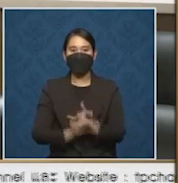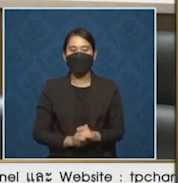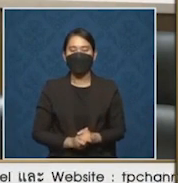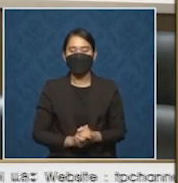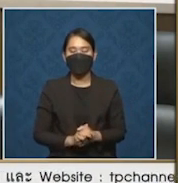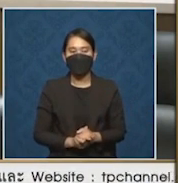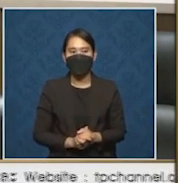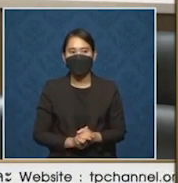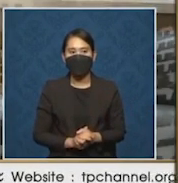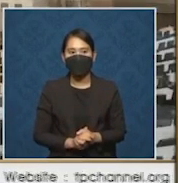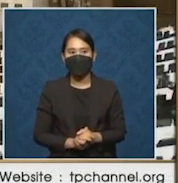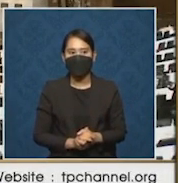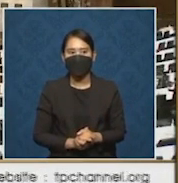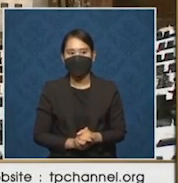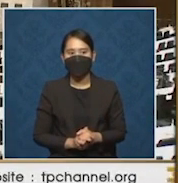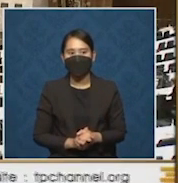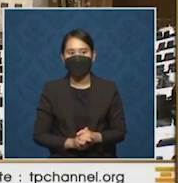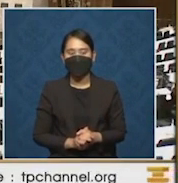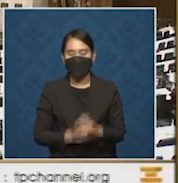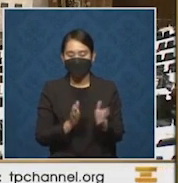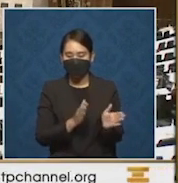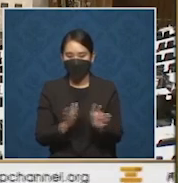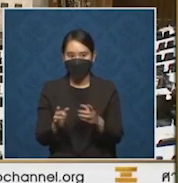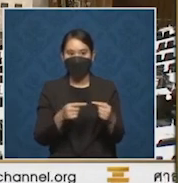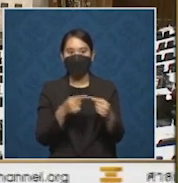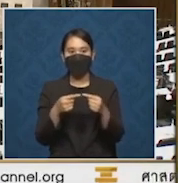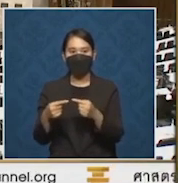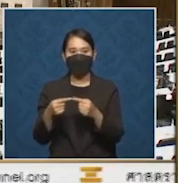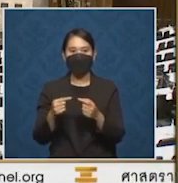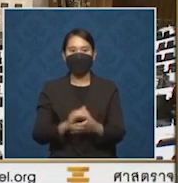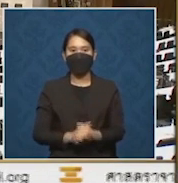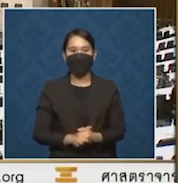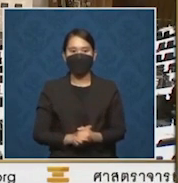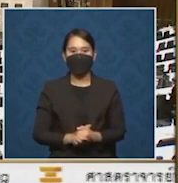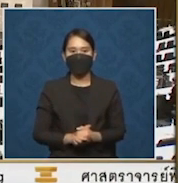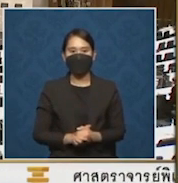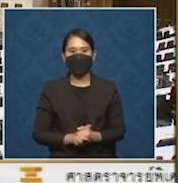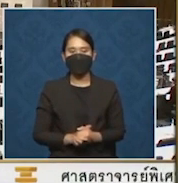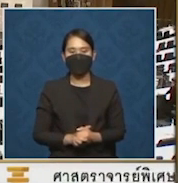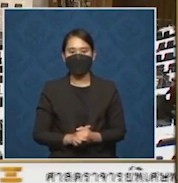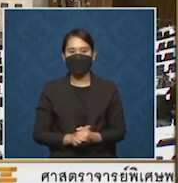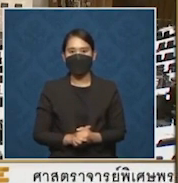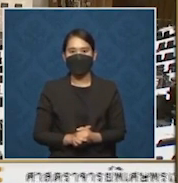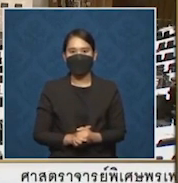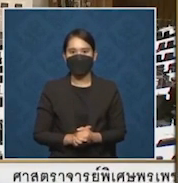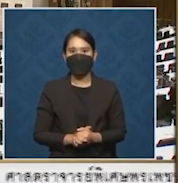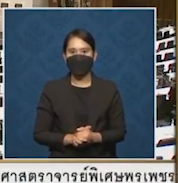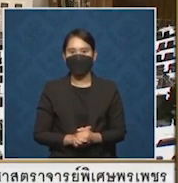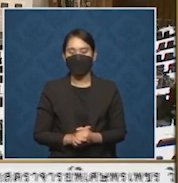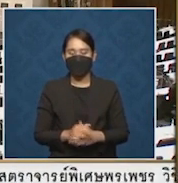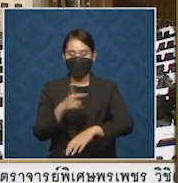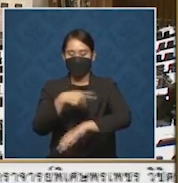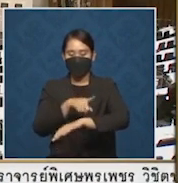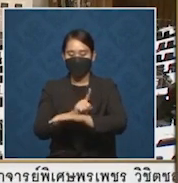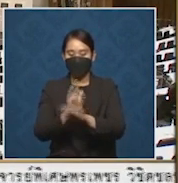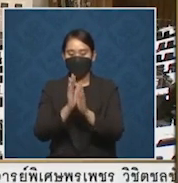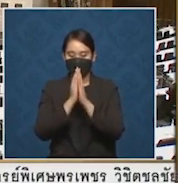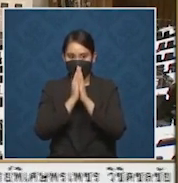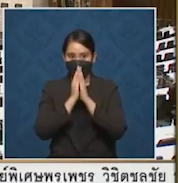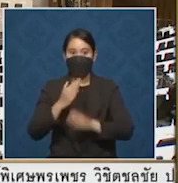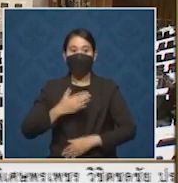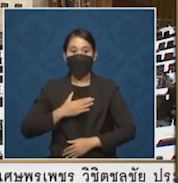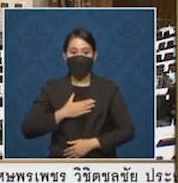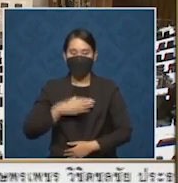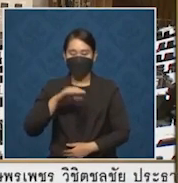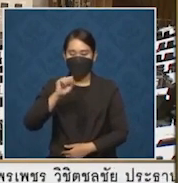อยเกิดปัญหาเขาตั้งคำถามว่าแล้วมันเกิดอะไรขึ้นในช่วงนี้ทำไมสภามันถึงล่มบ่อยๆก็ไปโยงถึงเรื่องว่าไ